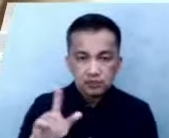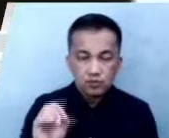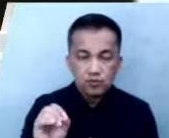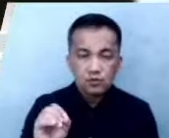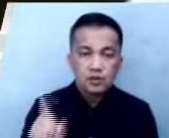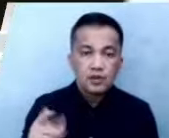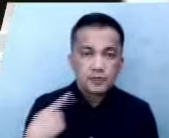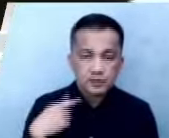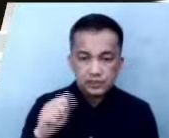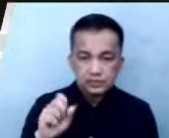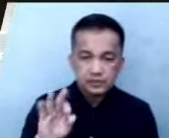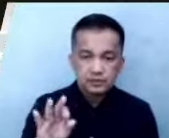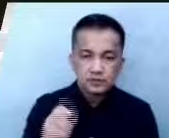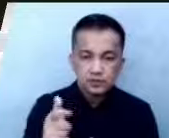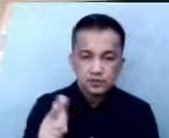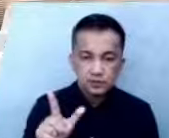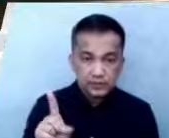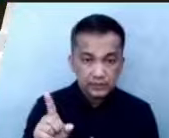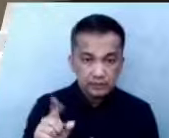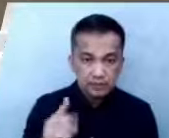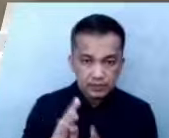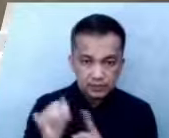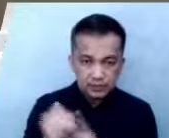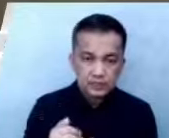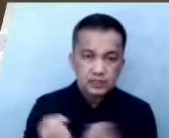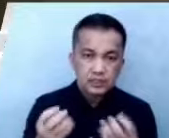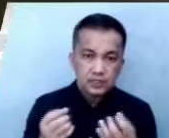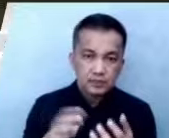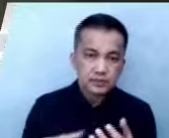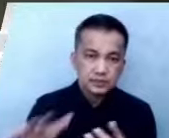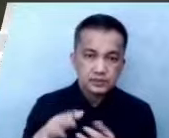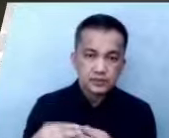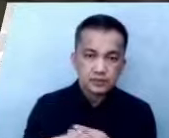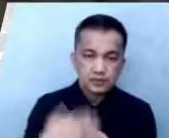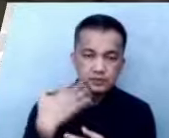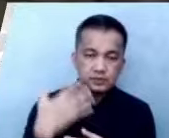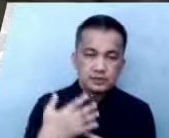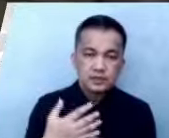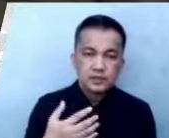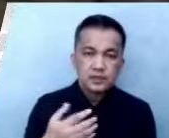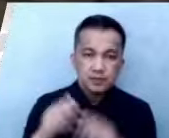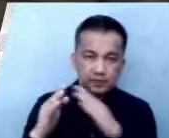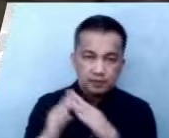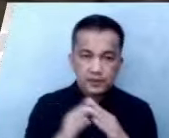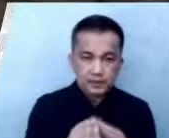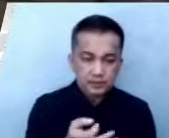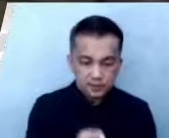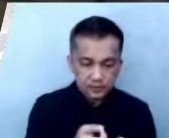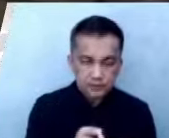sa 21 barangay, karamihan sa mga tinamaan mga backyard farms. Around